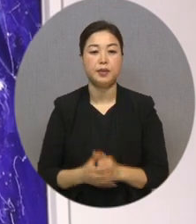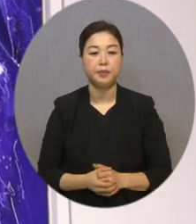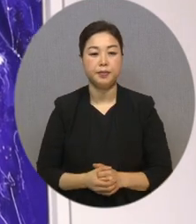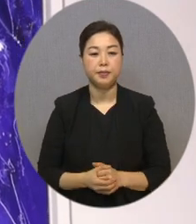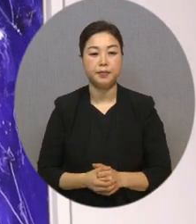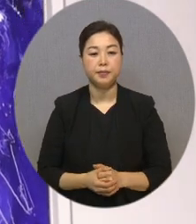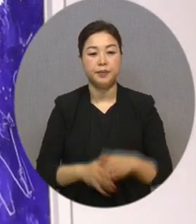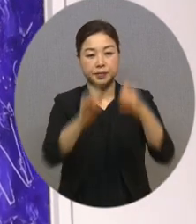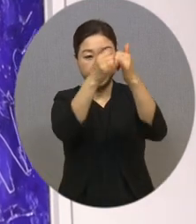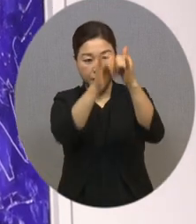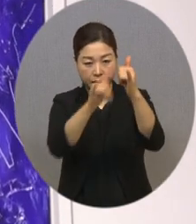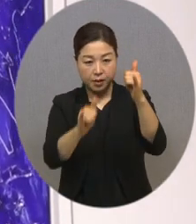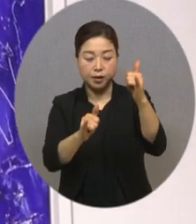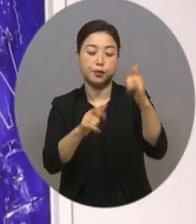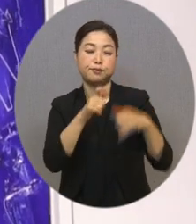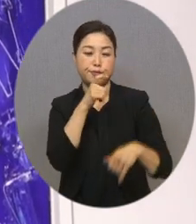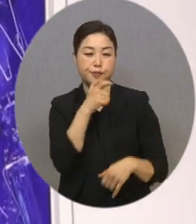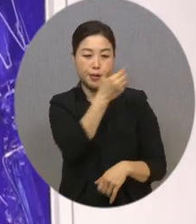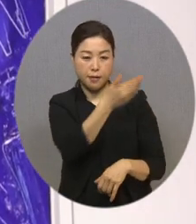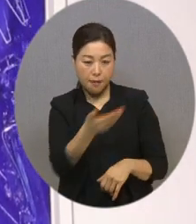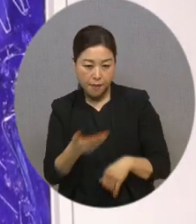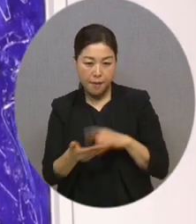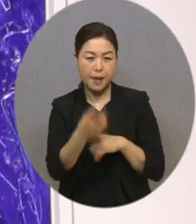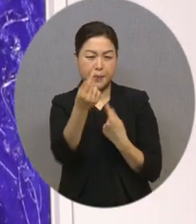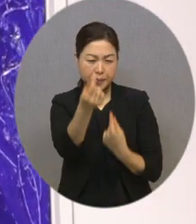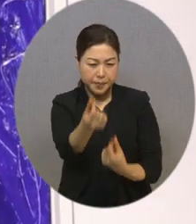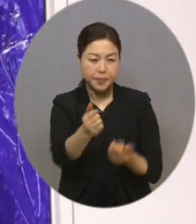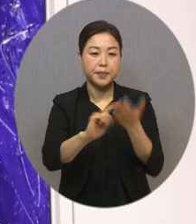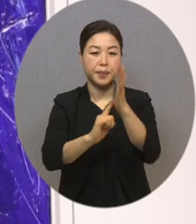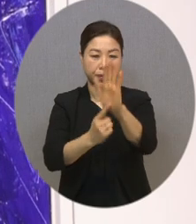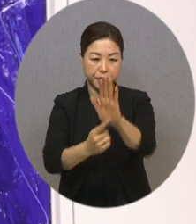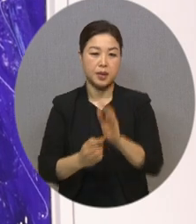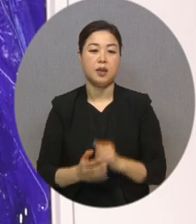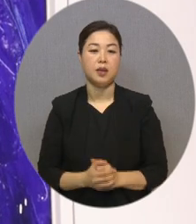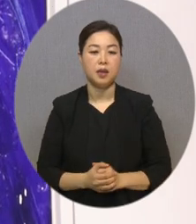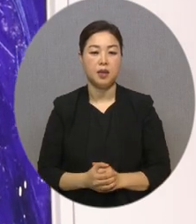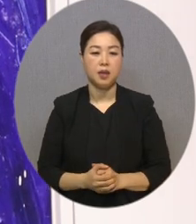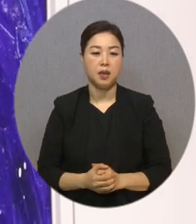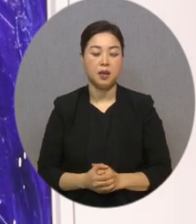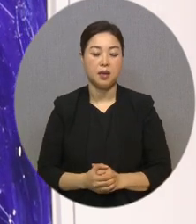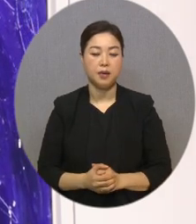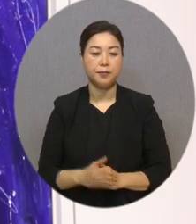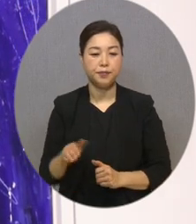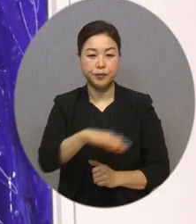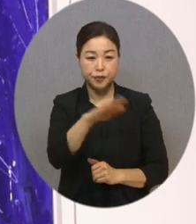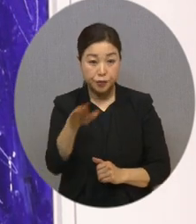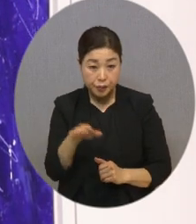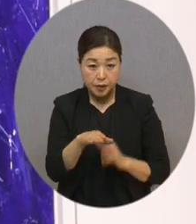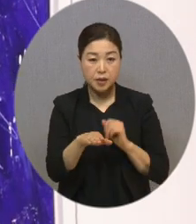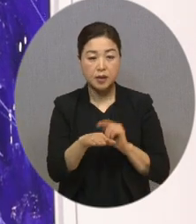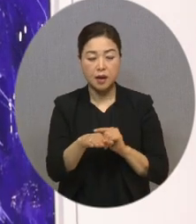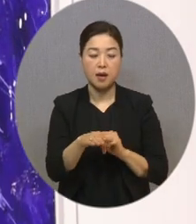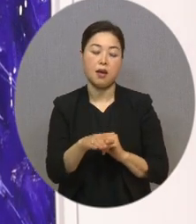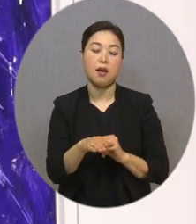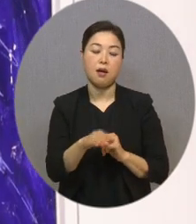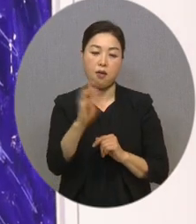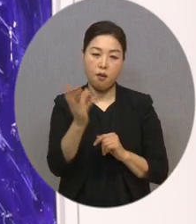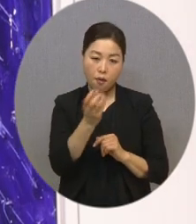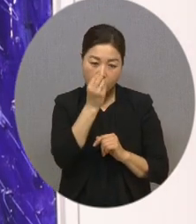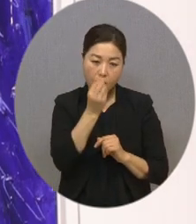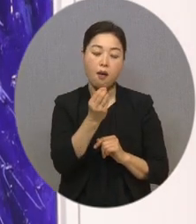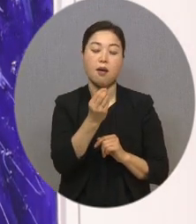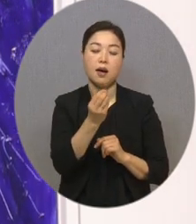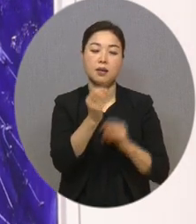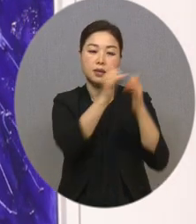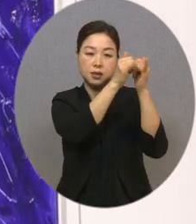역사를 흐르는 강줄기로 표현한 물의 흐름은 우리의 숭고한 역사가 한 방향으로 변함없이 흐르는